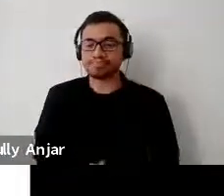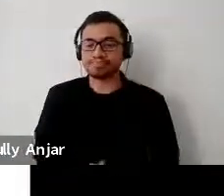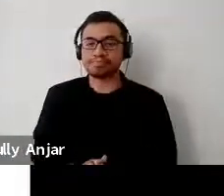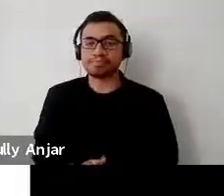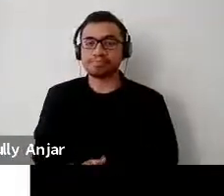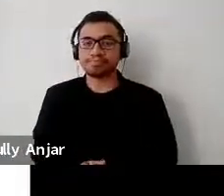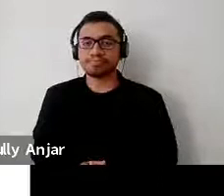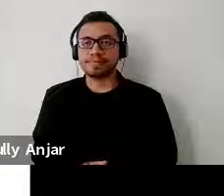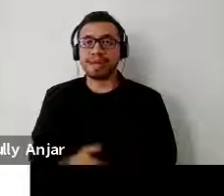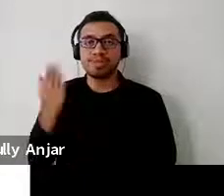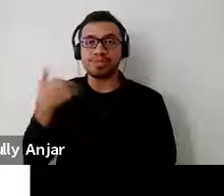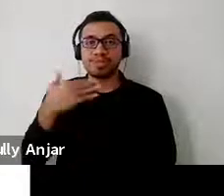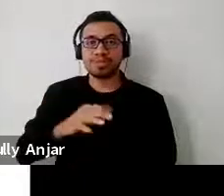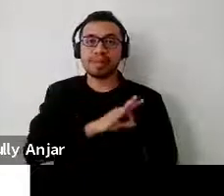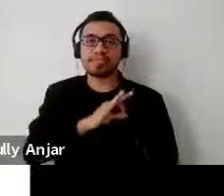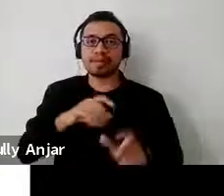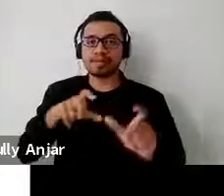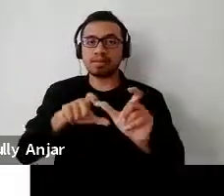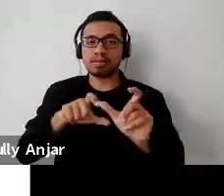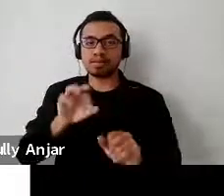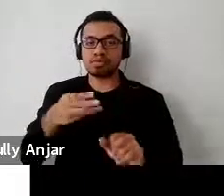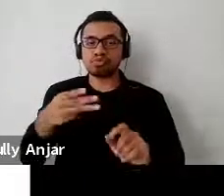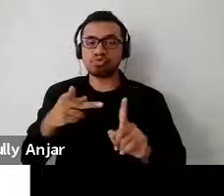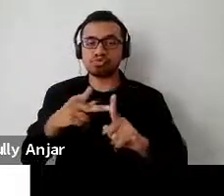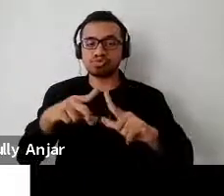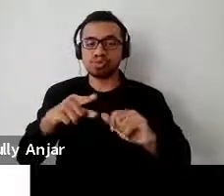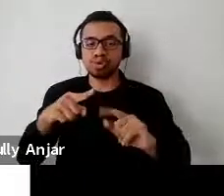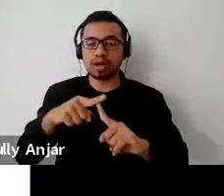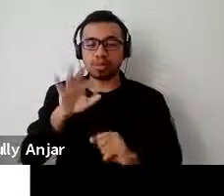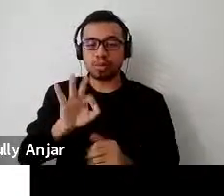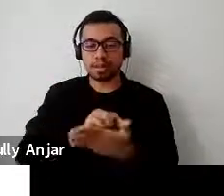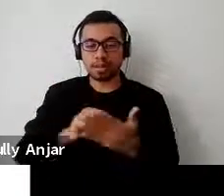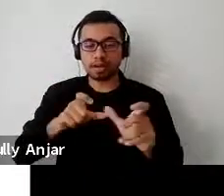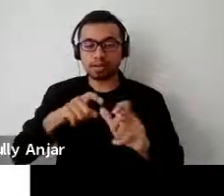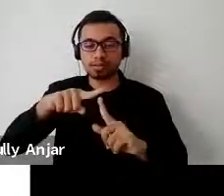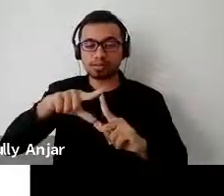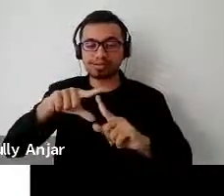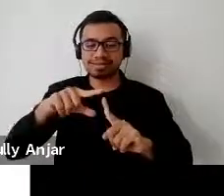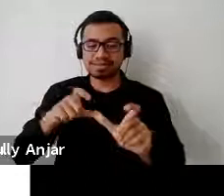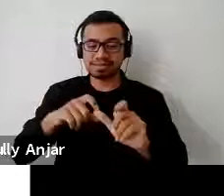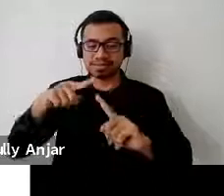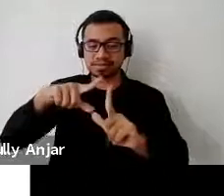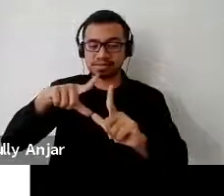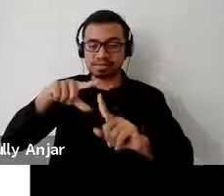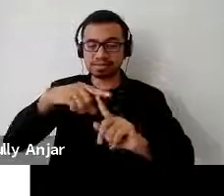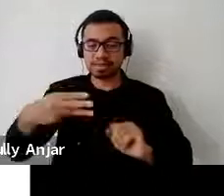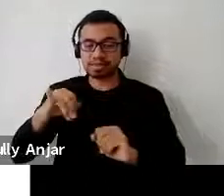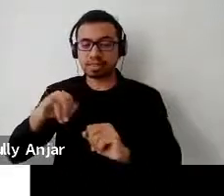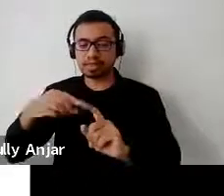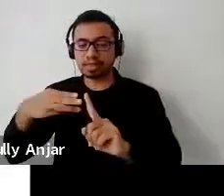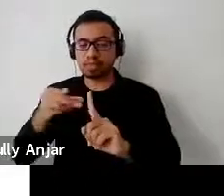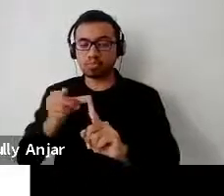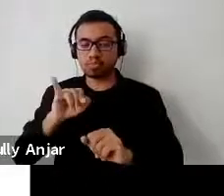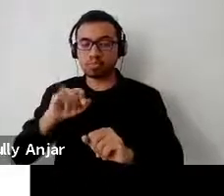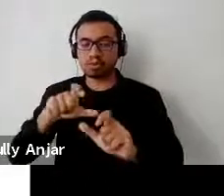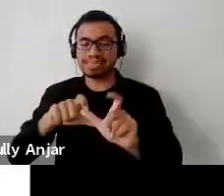era Soeharto, ada yang dinamakan state egoism. State egoism itu adalah definisi negara,